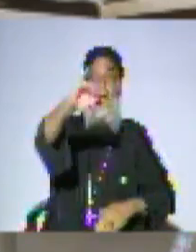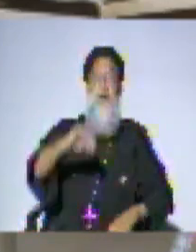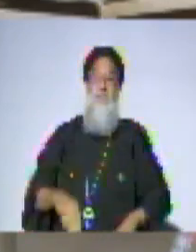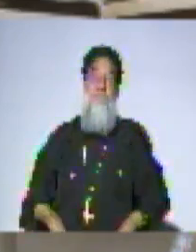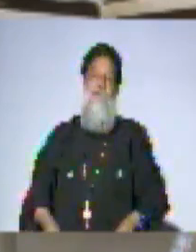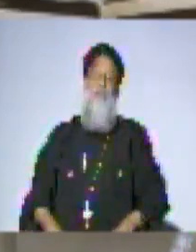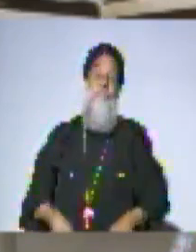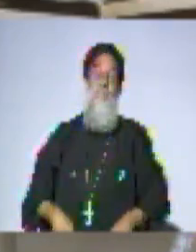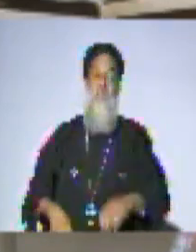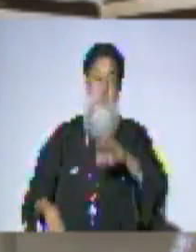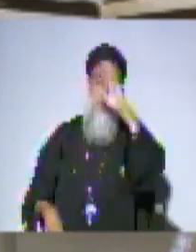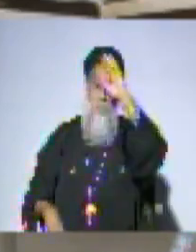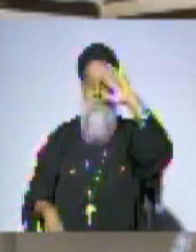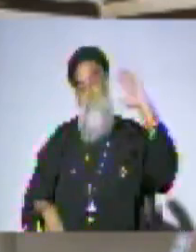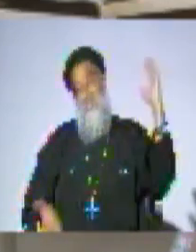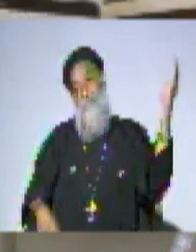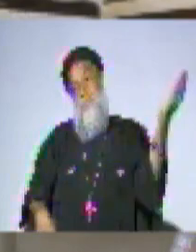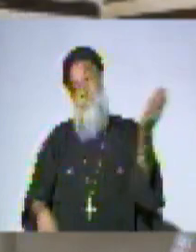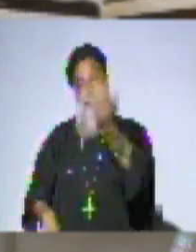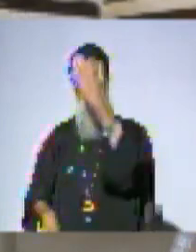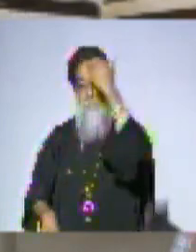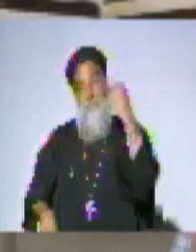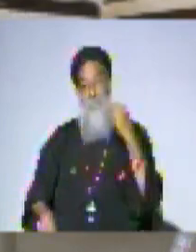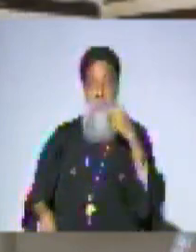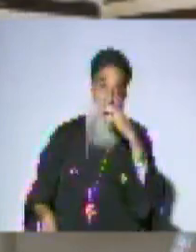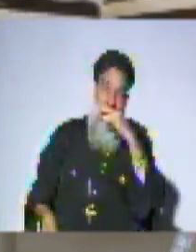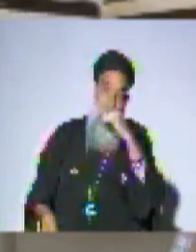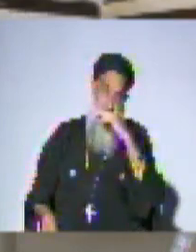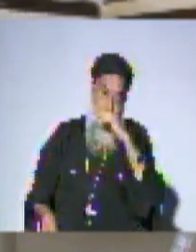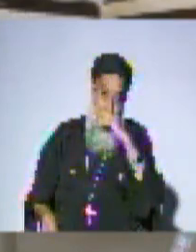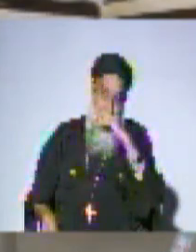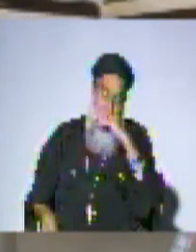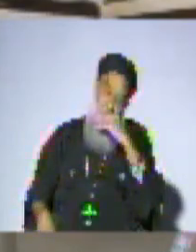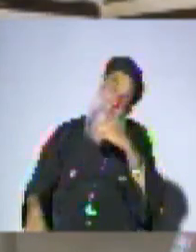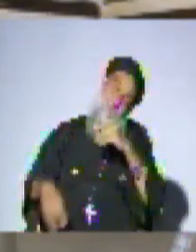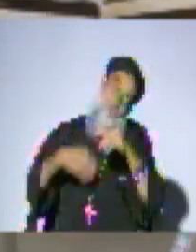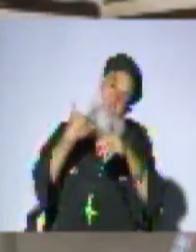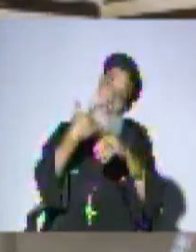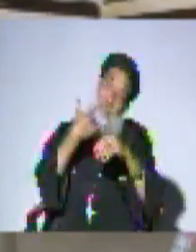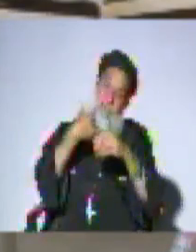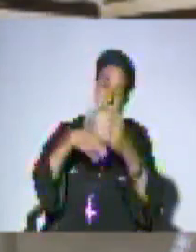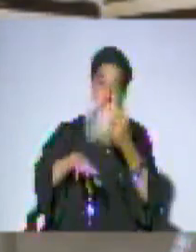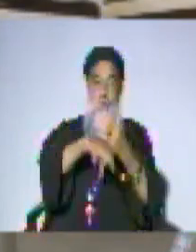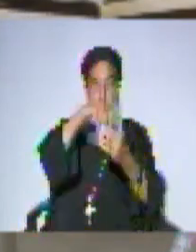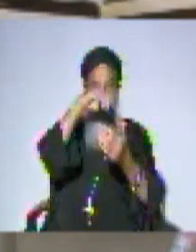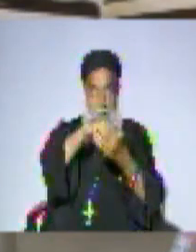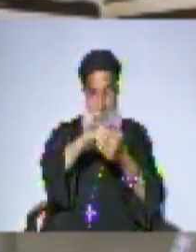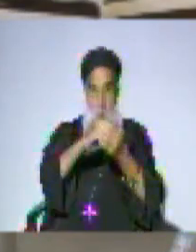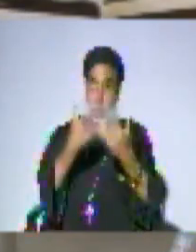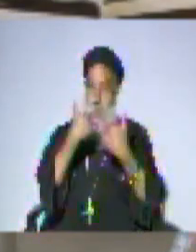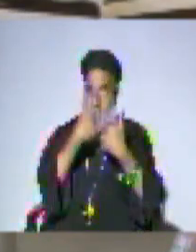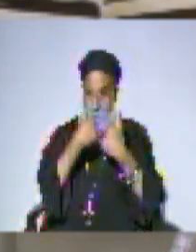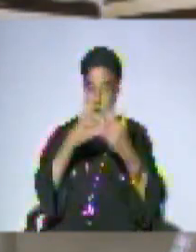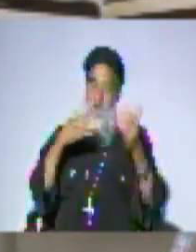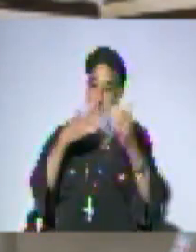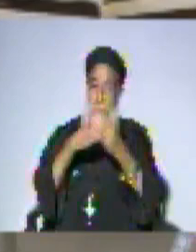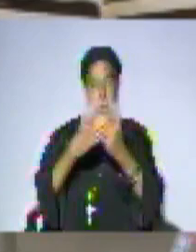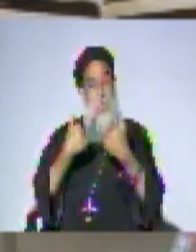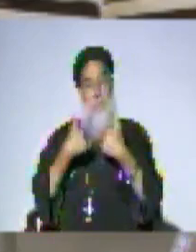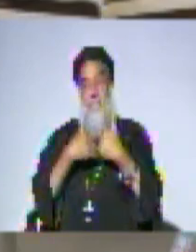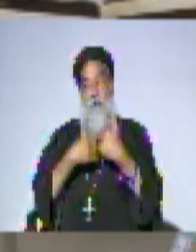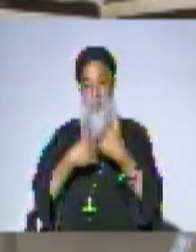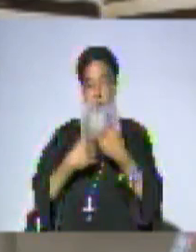ملك الملوك ورب الأرباب ملك كل الدهور، ملوش كل بداية الأسماء وملوش نهاية. بالظبط